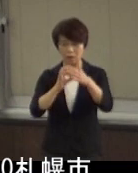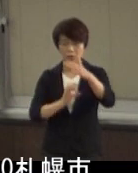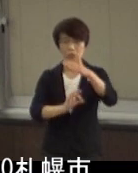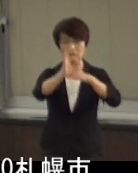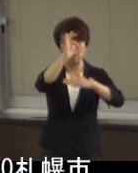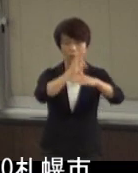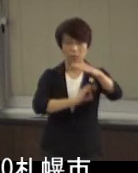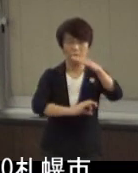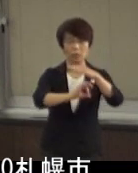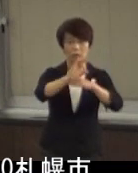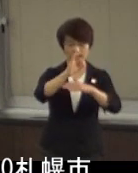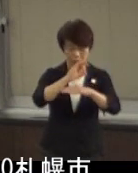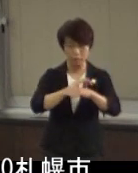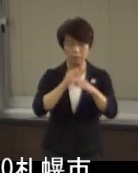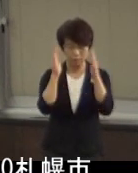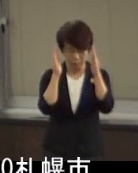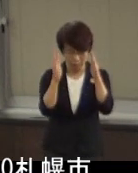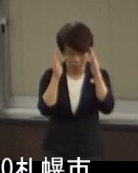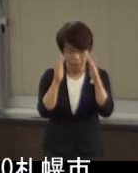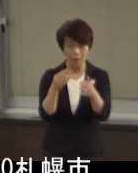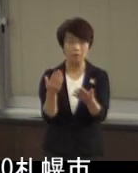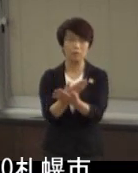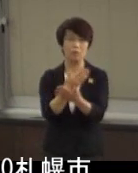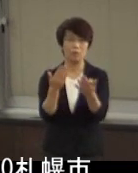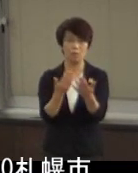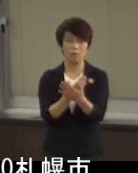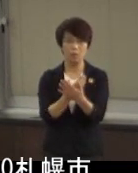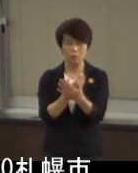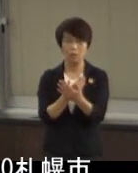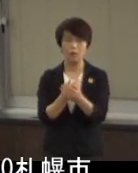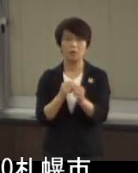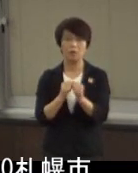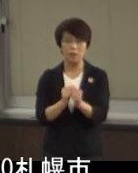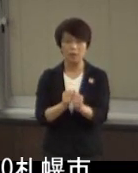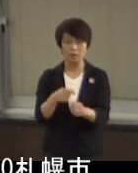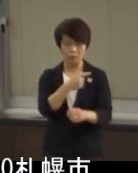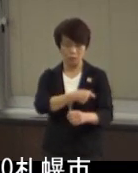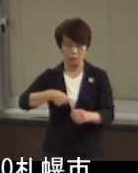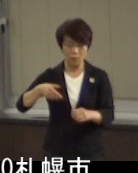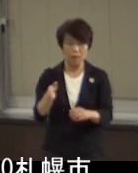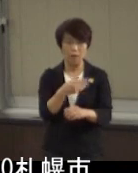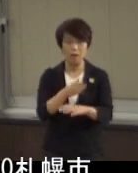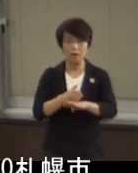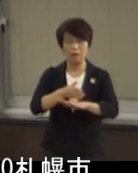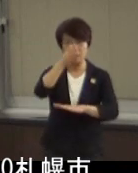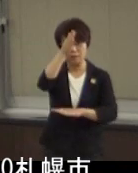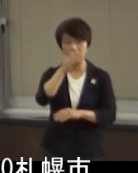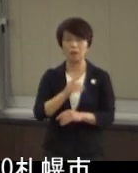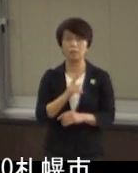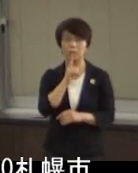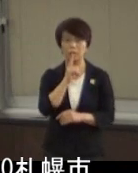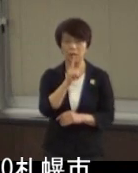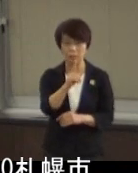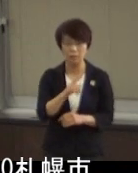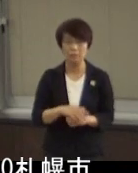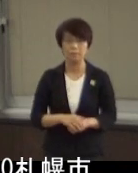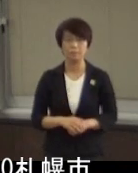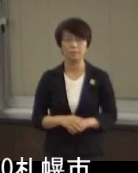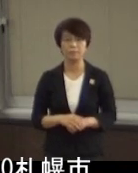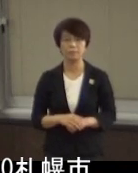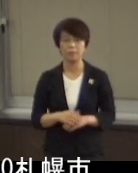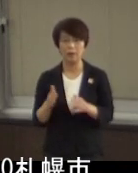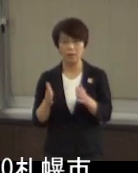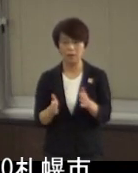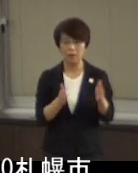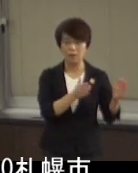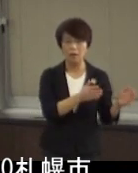ず治療に当たっていただいておりますことに心から感謝を申し上げたいというふうに思います。さて札幌